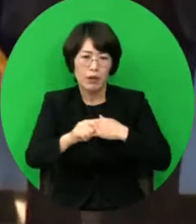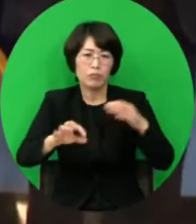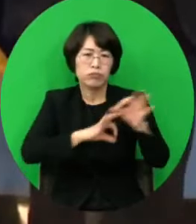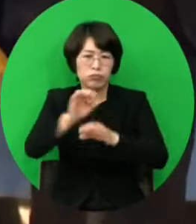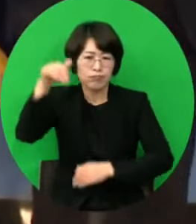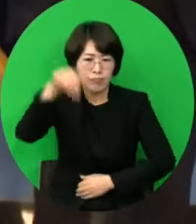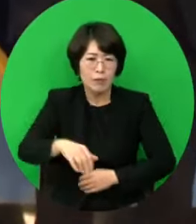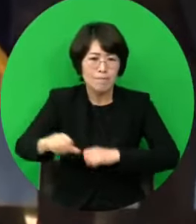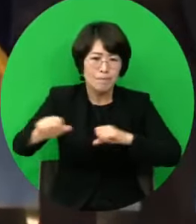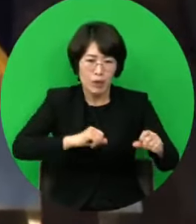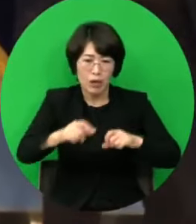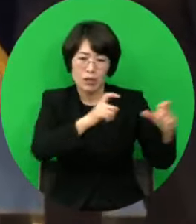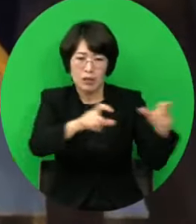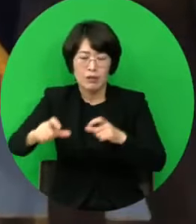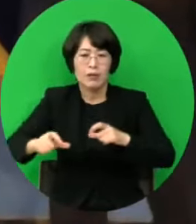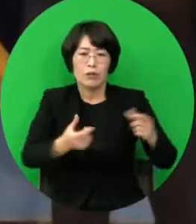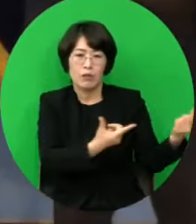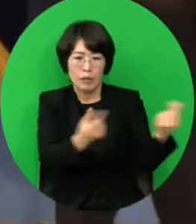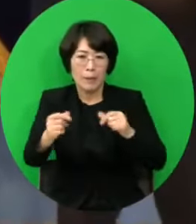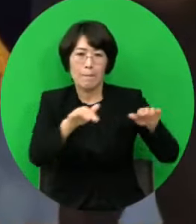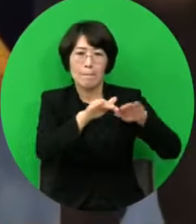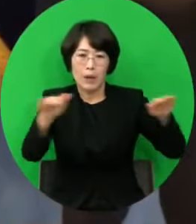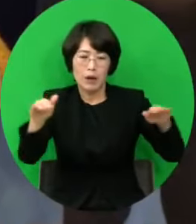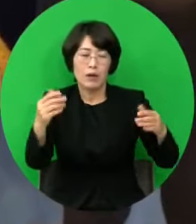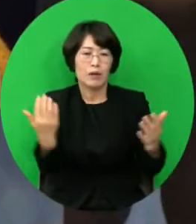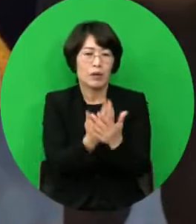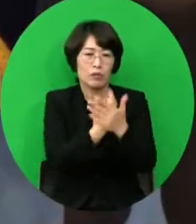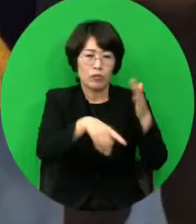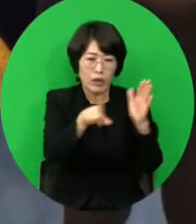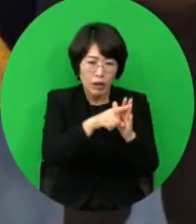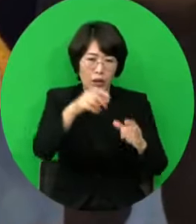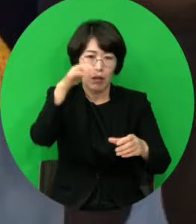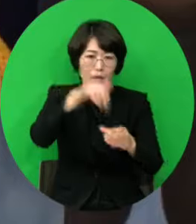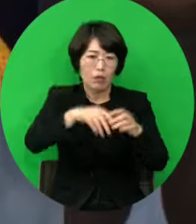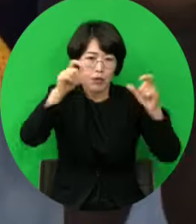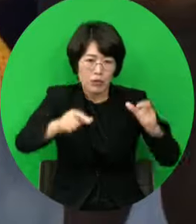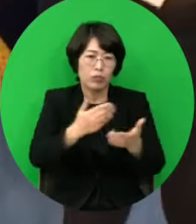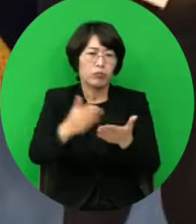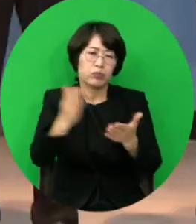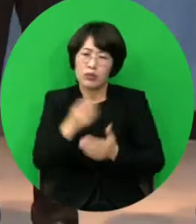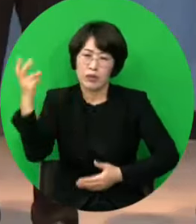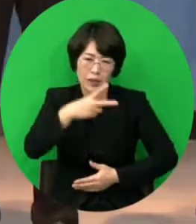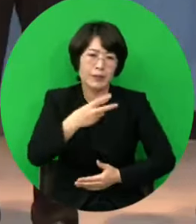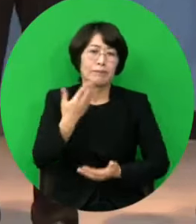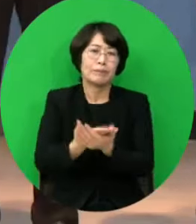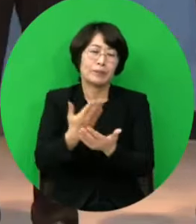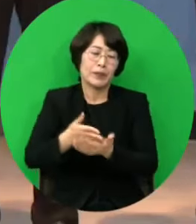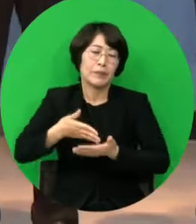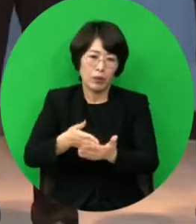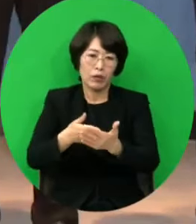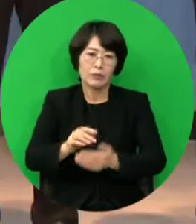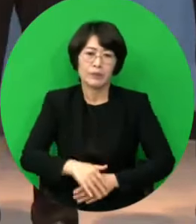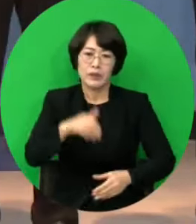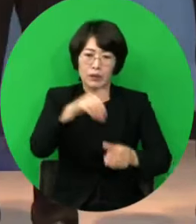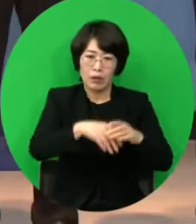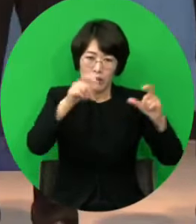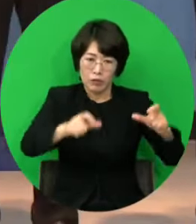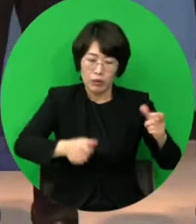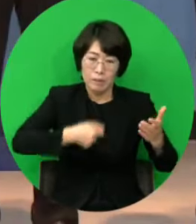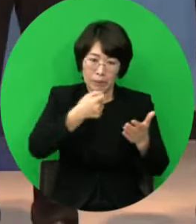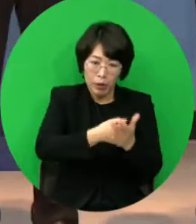대응과 지역간 균형 발전을 위한 선거구 제정이 필요하다고 촉구했습니다 그런데 선거구